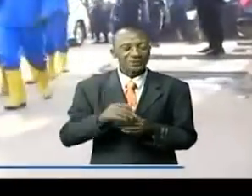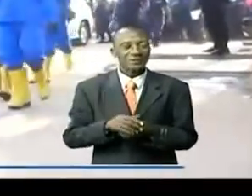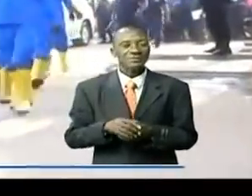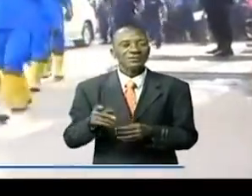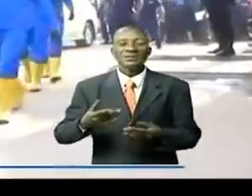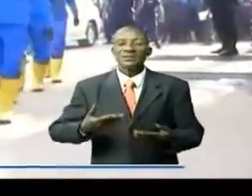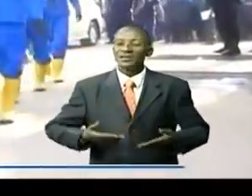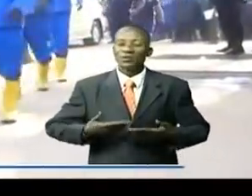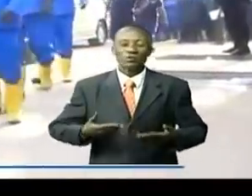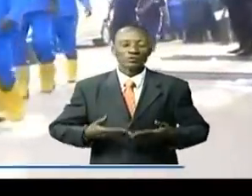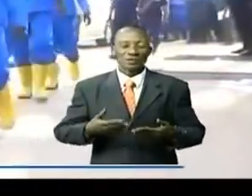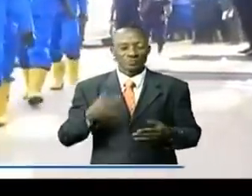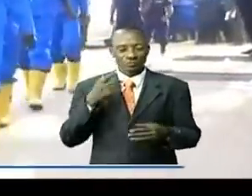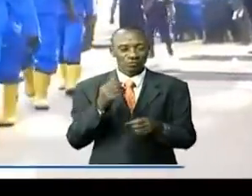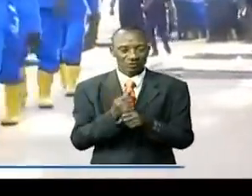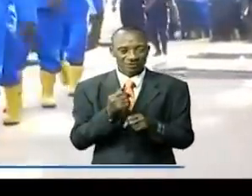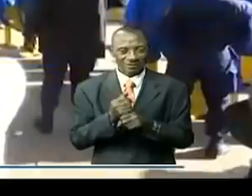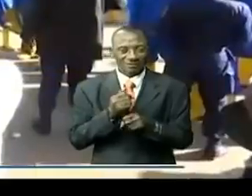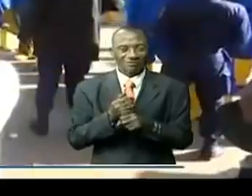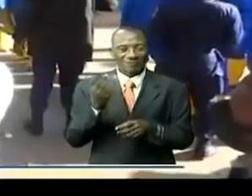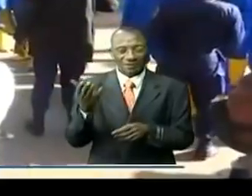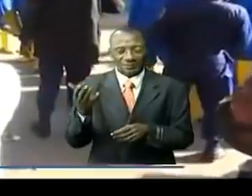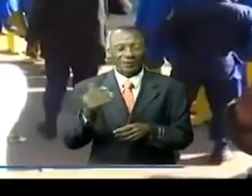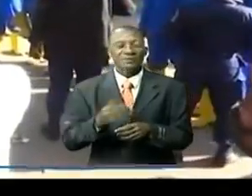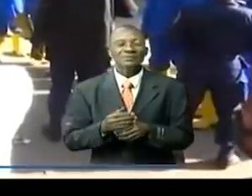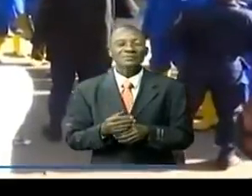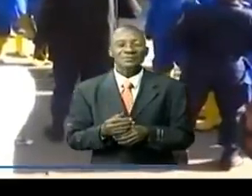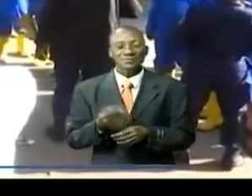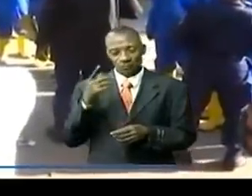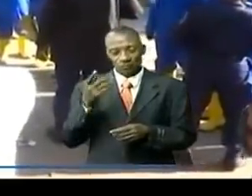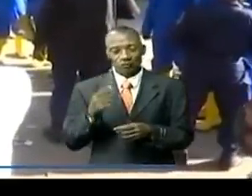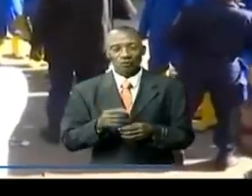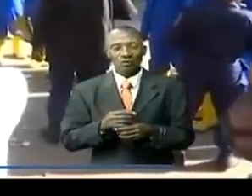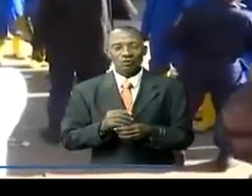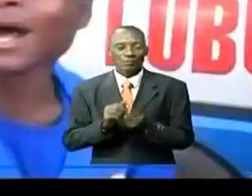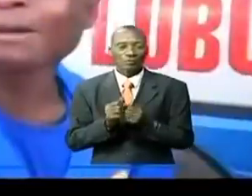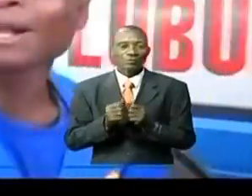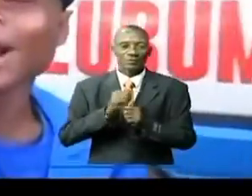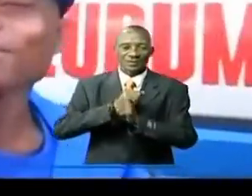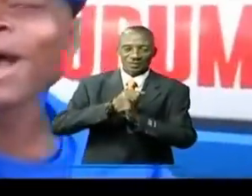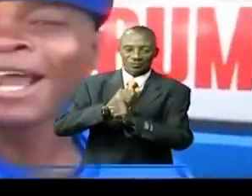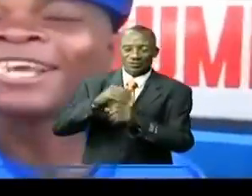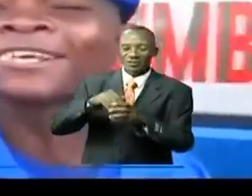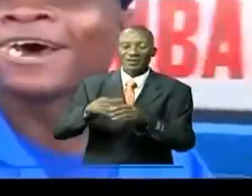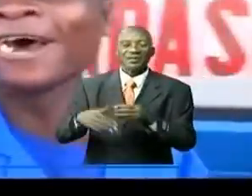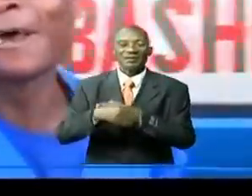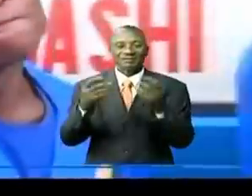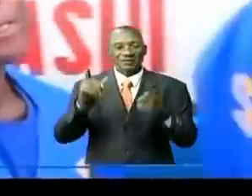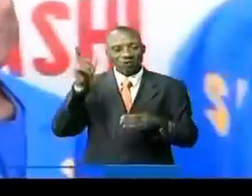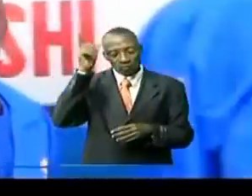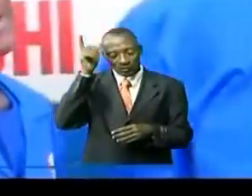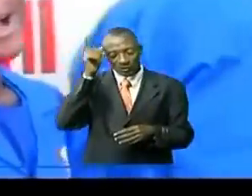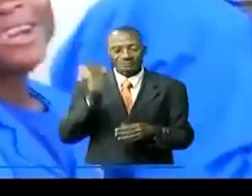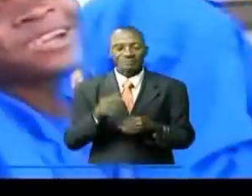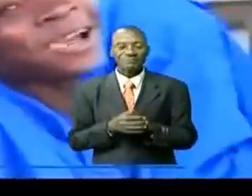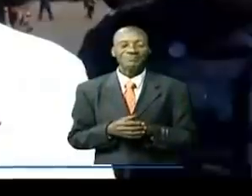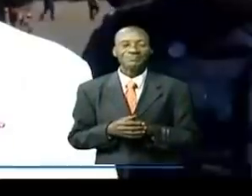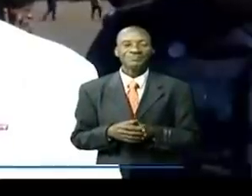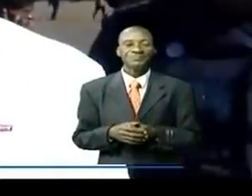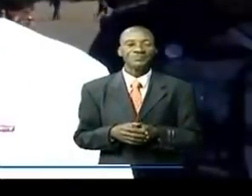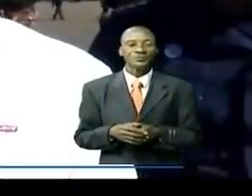l'opération des traques de ces jeunes qui causaient de l'insécurité sur la ville de Lubumbashi. Nous sommes très